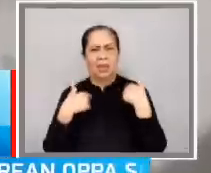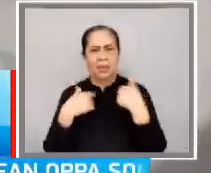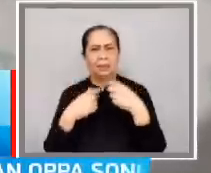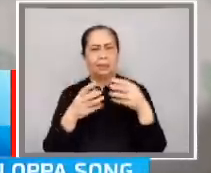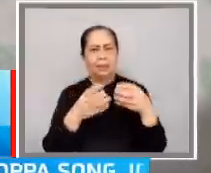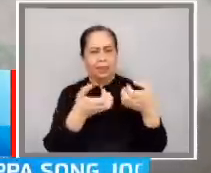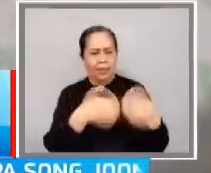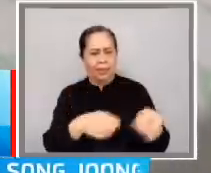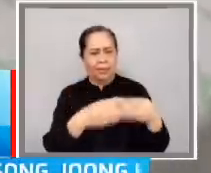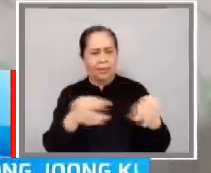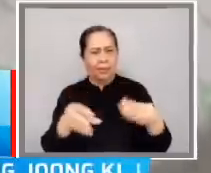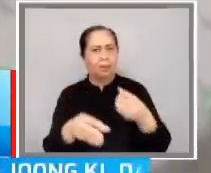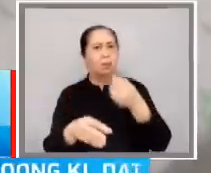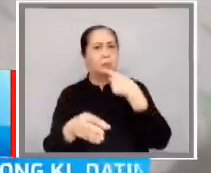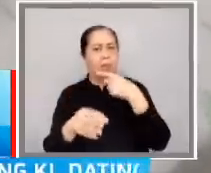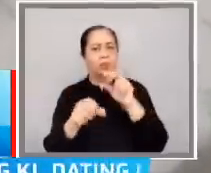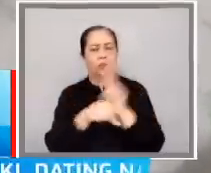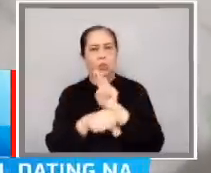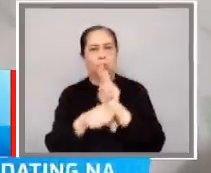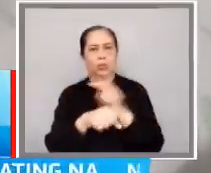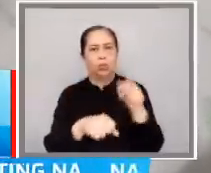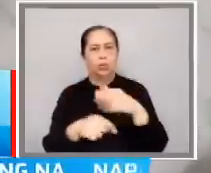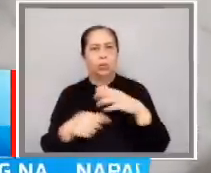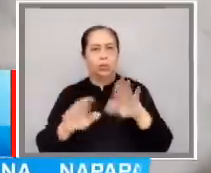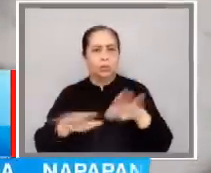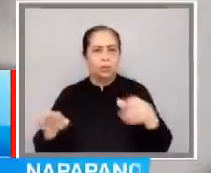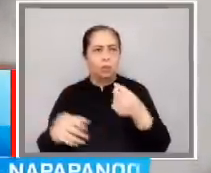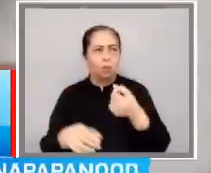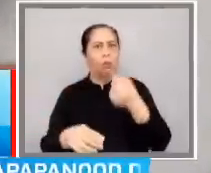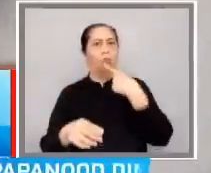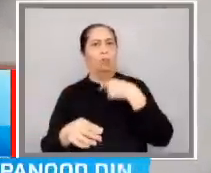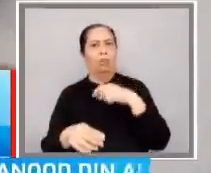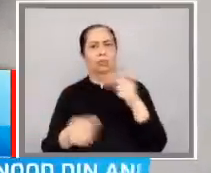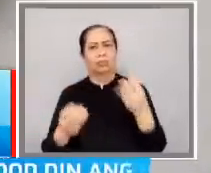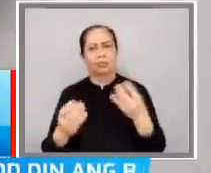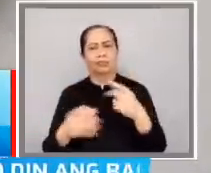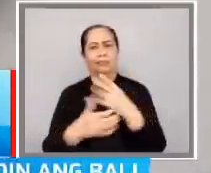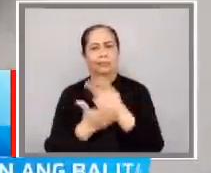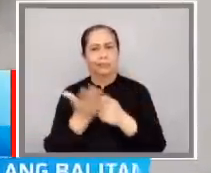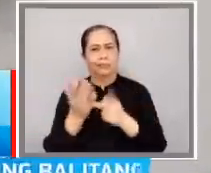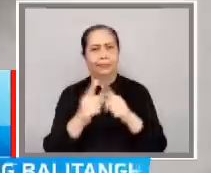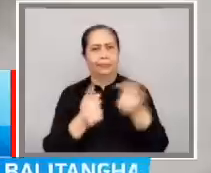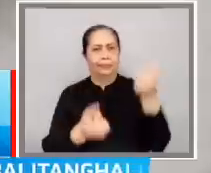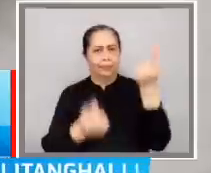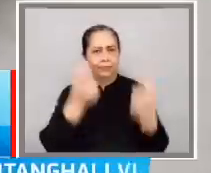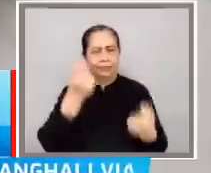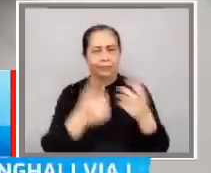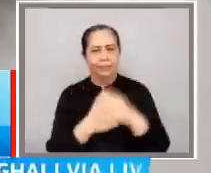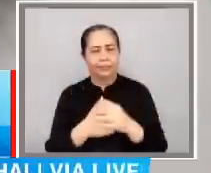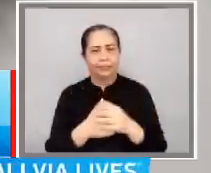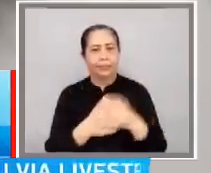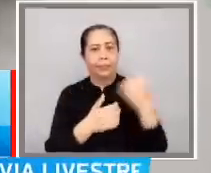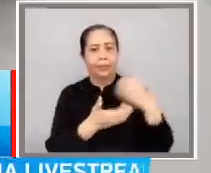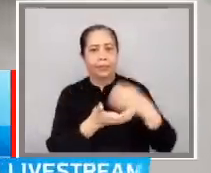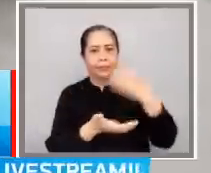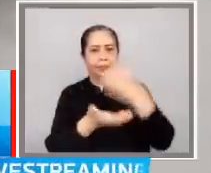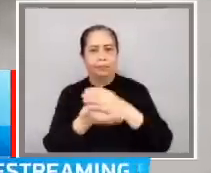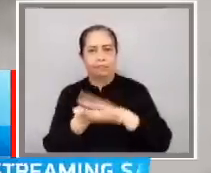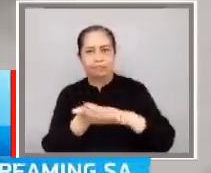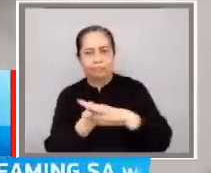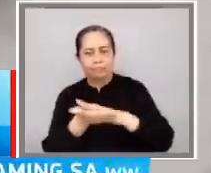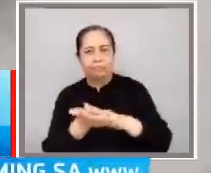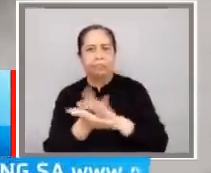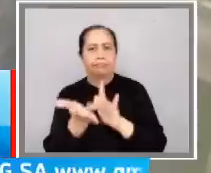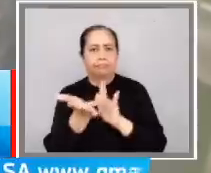nakahanda na pwede rin gamit sa mga batang makakalunok ng sangkap ng ibang paputok. Bote-botelya ng disinfectant, gamot at